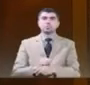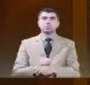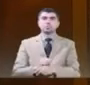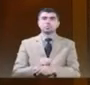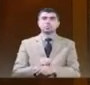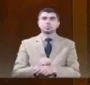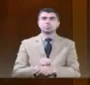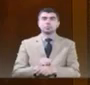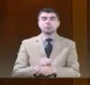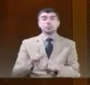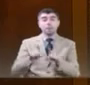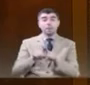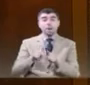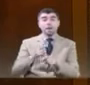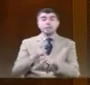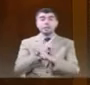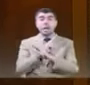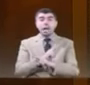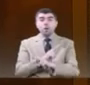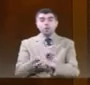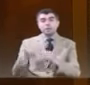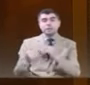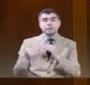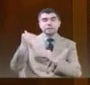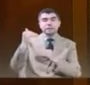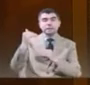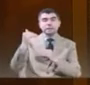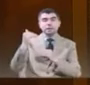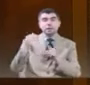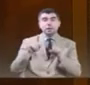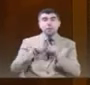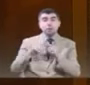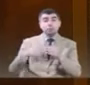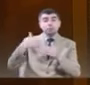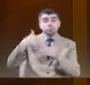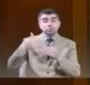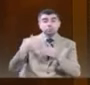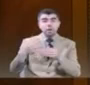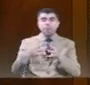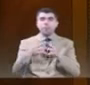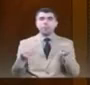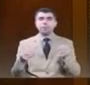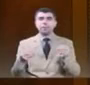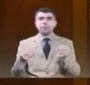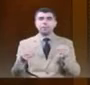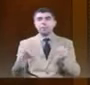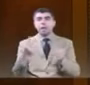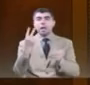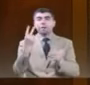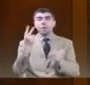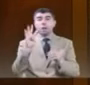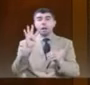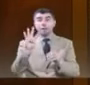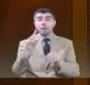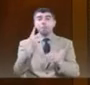وكيكفينا باش نخلصوا التقاعد وتتبقى واحد شويه كنزيدوها في الرصيد. دابا هذه القضيه انتهت في 2014، كلينا مليار ديال الدرهم